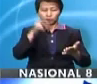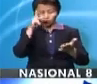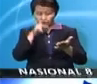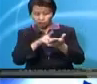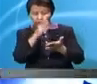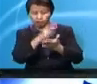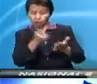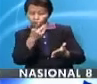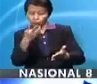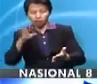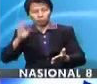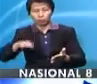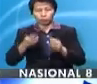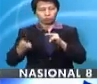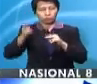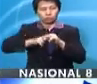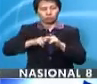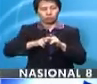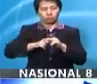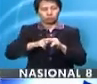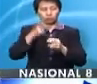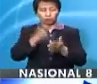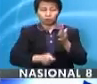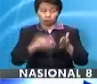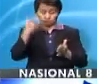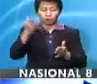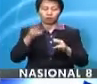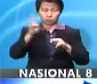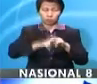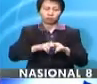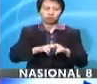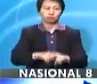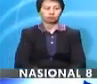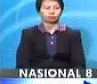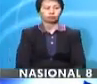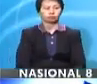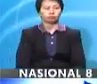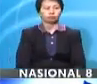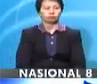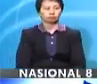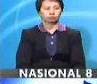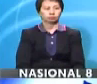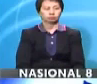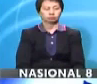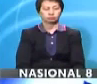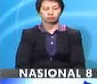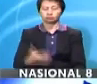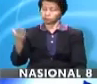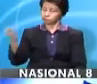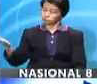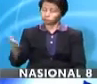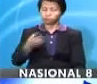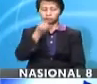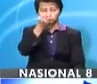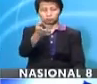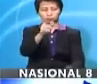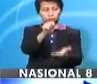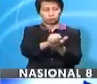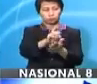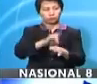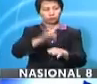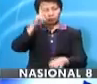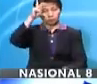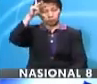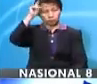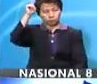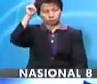ada beberapa perkara lagi yang perlu kita tambah, nilaikan, dan insyaAllah kita akan tambah. Tidak masalah. Jadi rokak sebatang ni. Beliau memberitahu media di